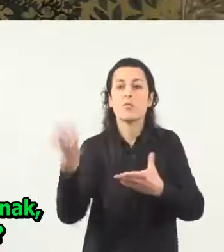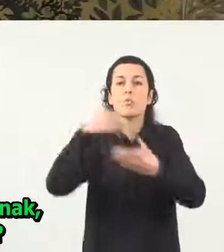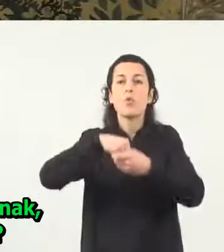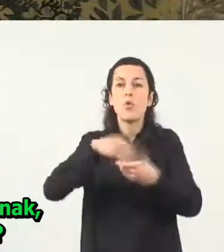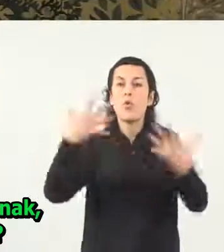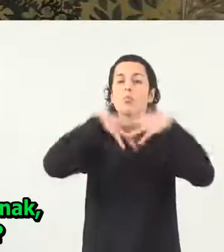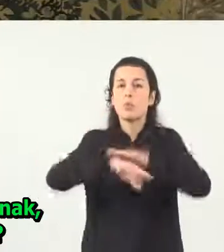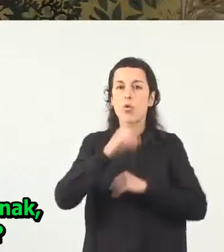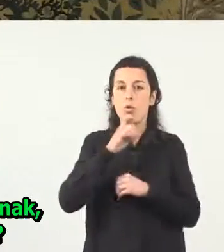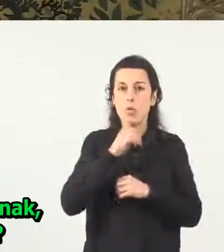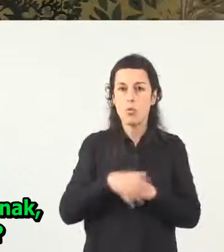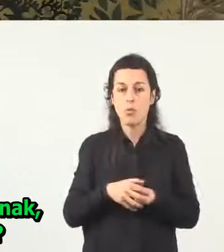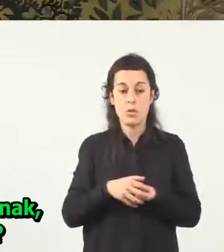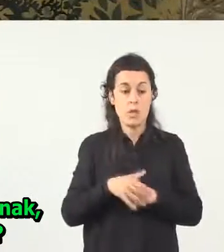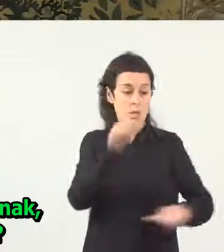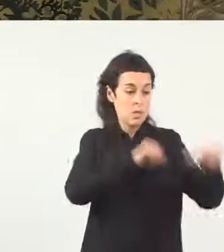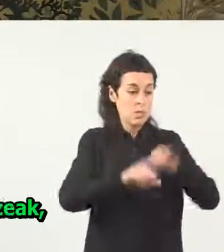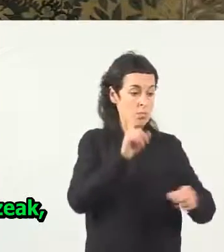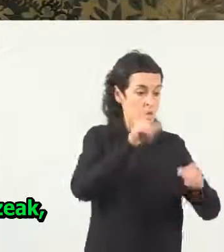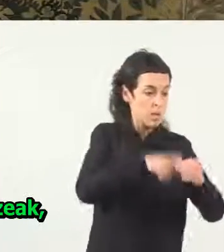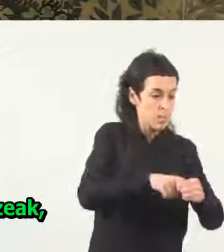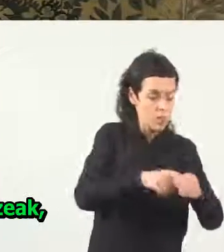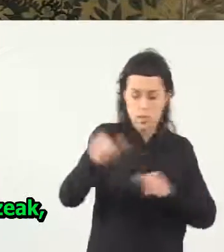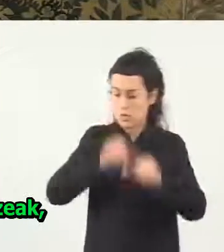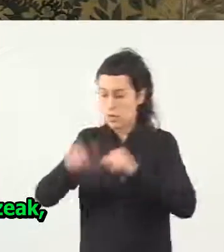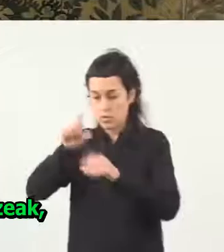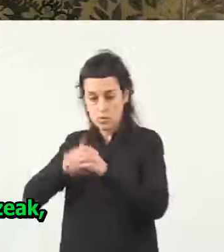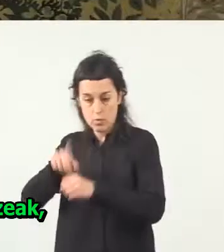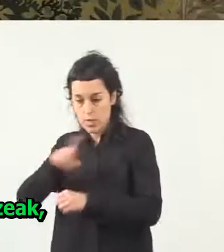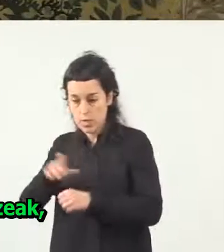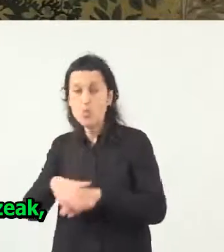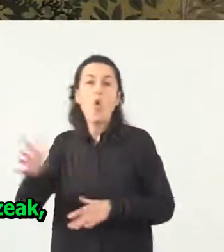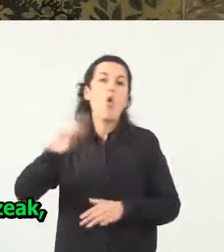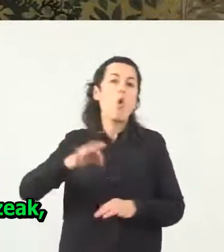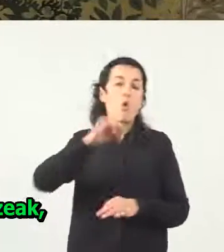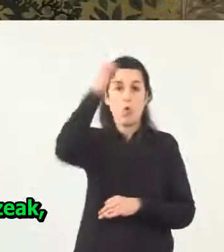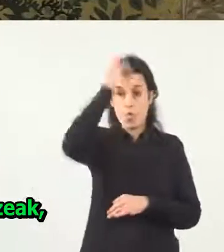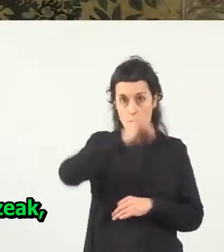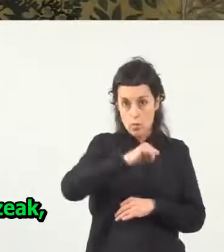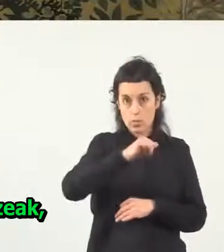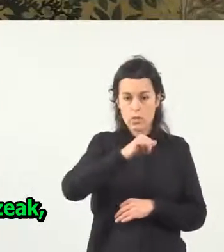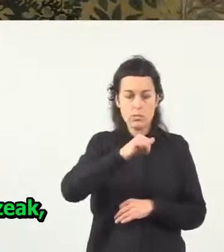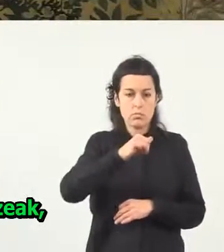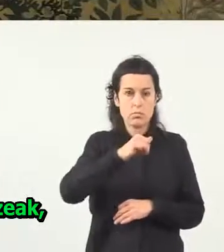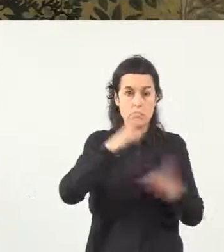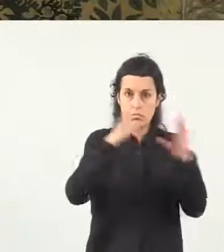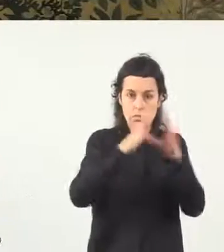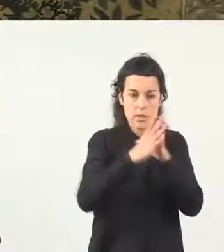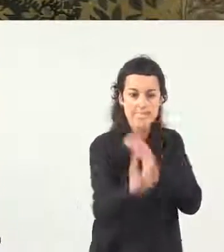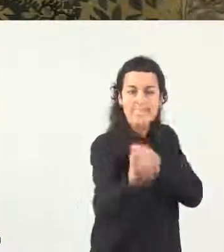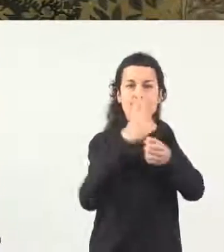garen feministak, militatzen ari ez diren feministak, nola sartuko ditugu gizonezko konplizeak, gizonezko